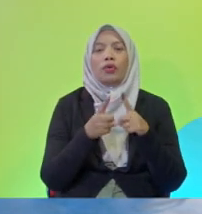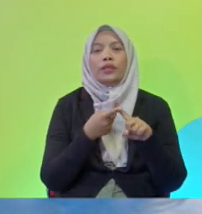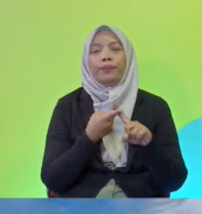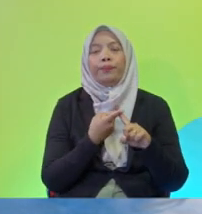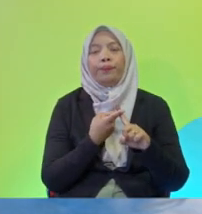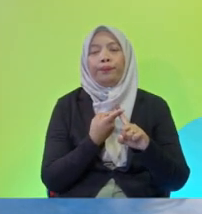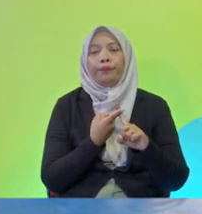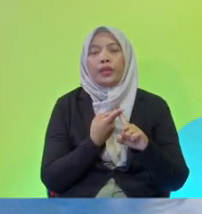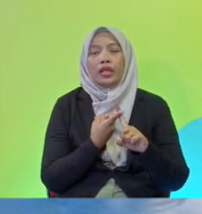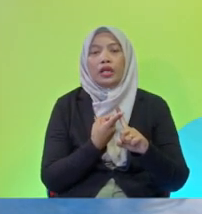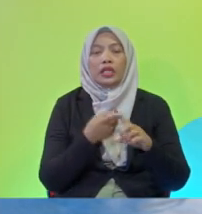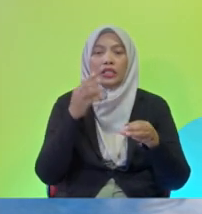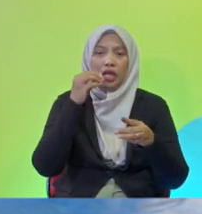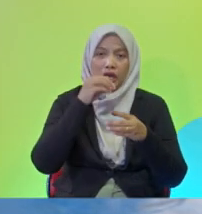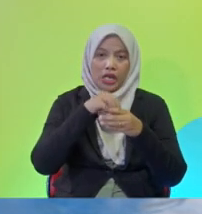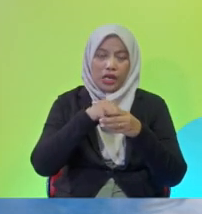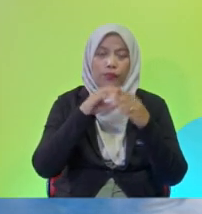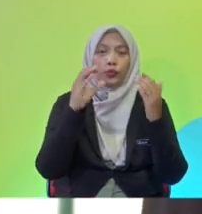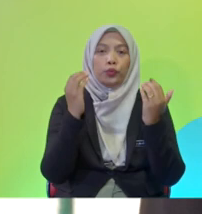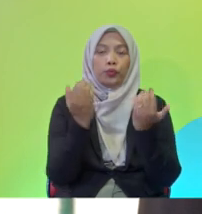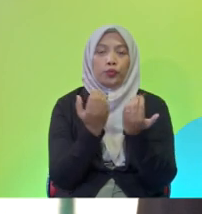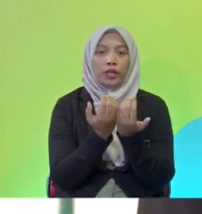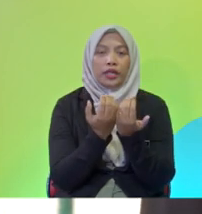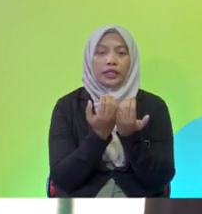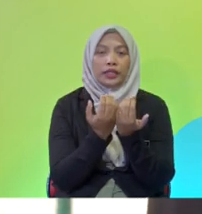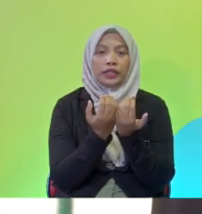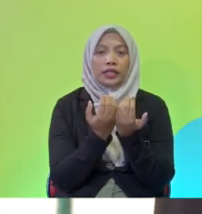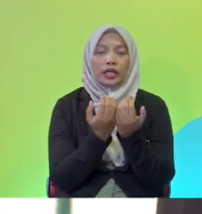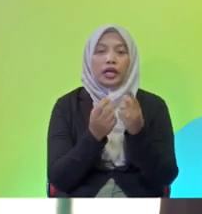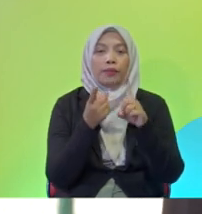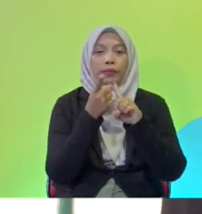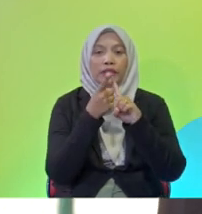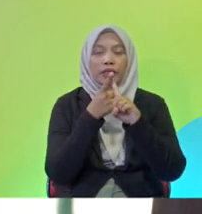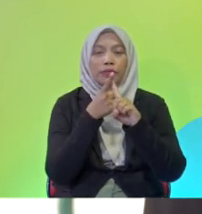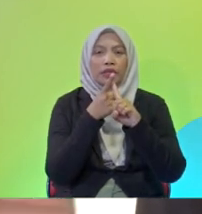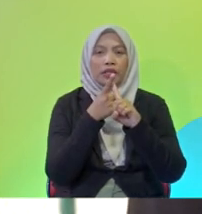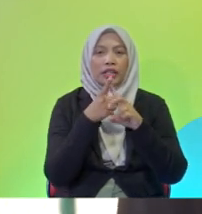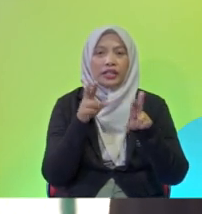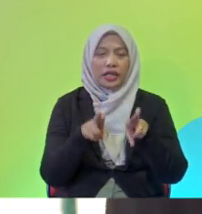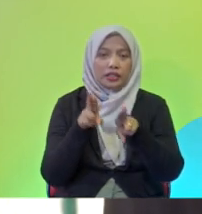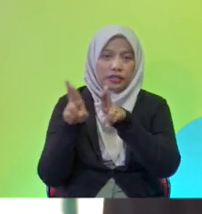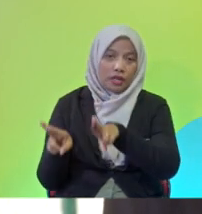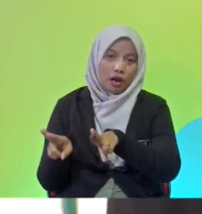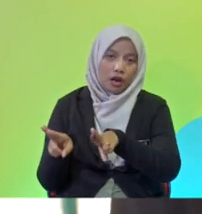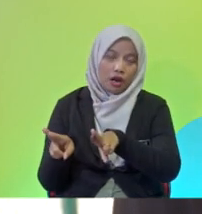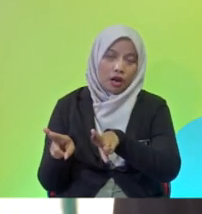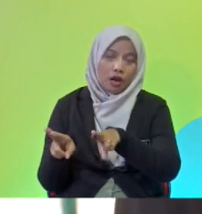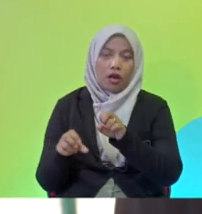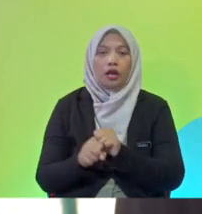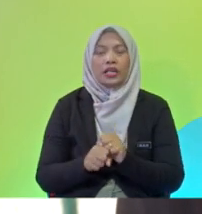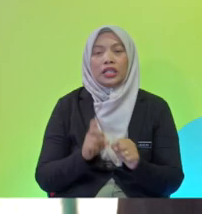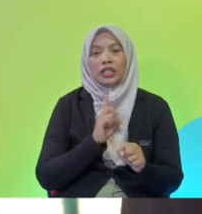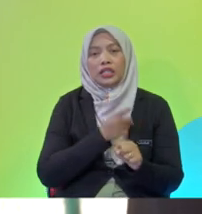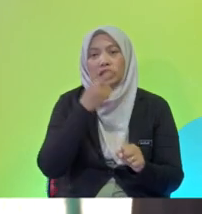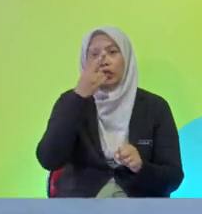Airin. Pertama sekali, dalam tim kita orang, pertama sekali yang kita kena buat adalah untuk merancang strategi. Pertama sekali, jika